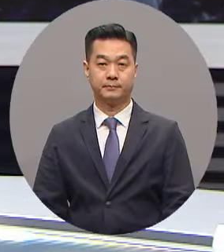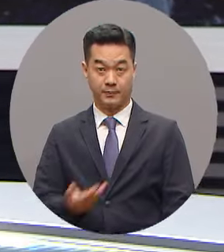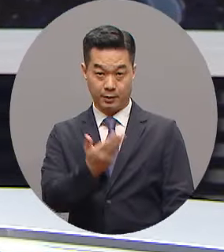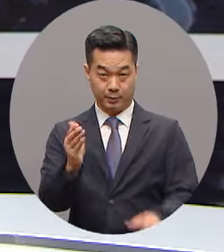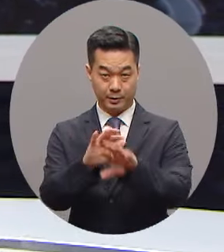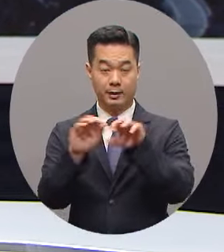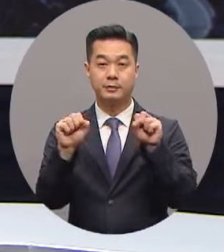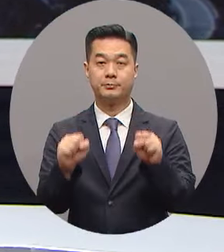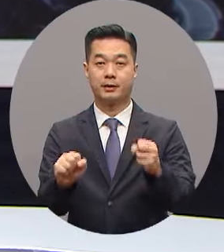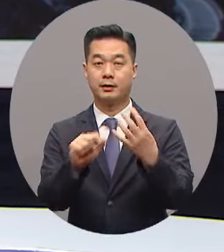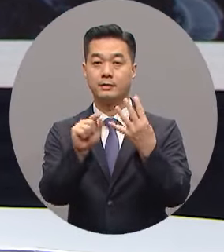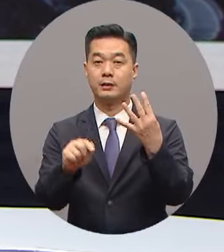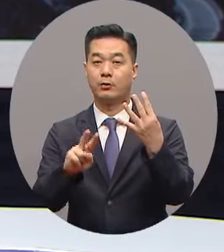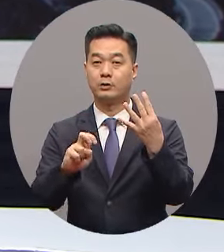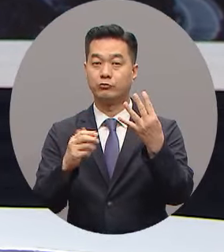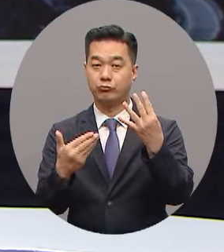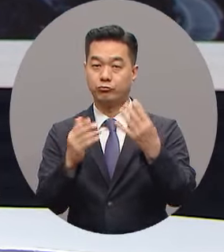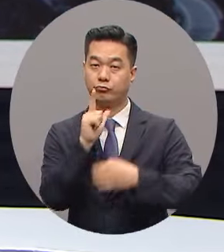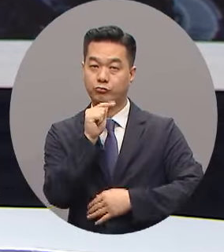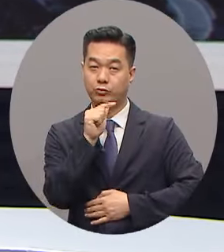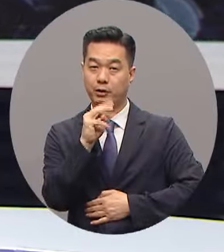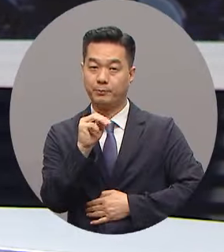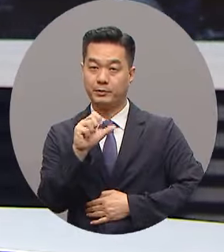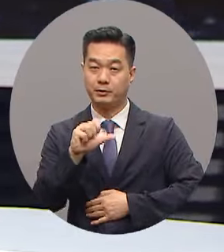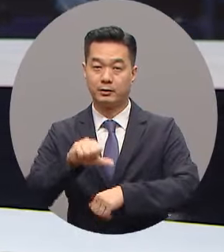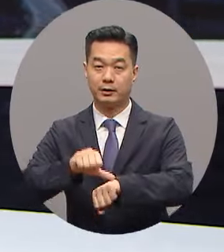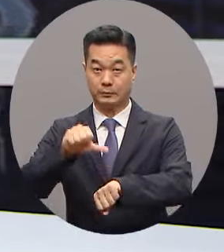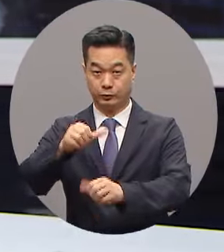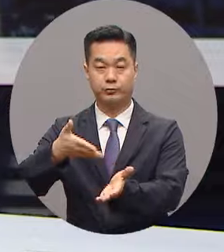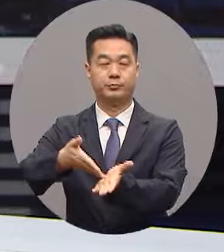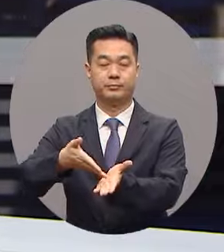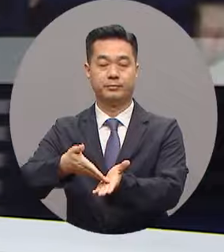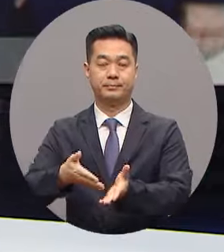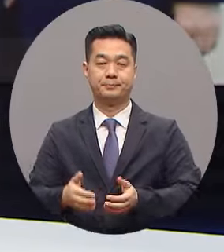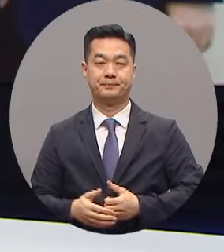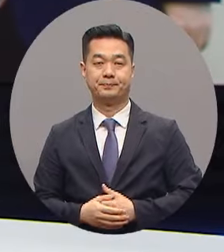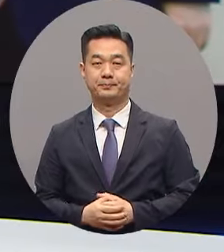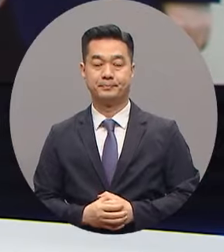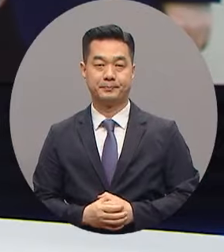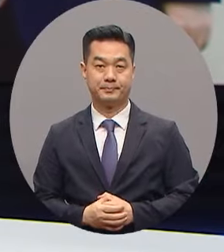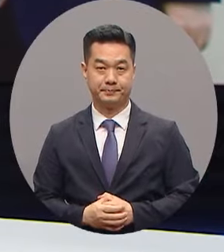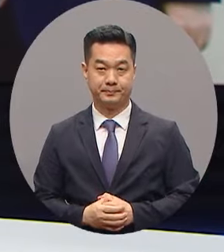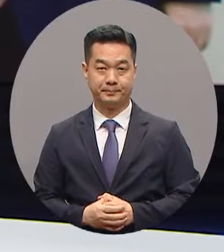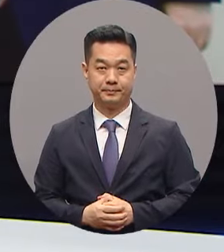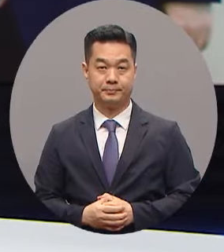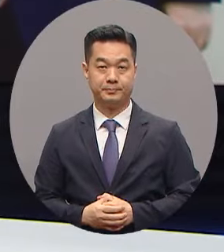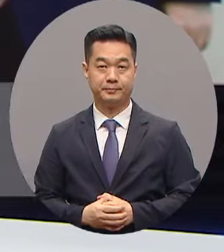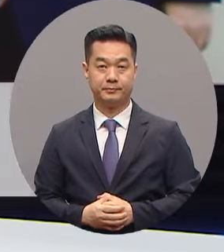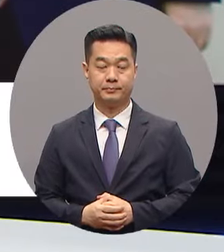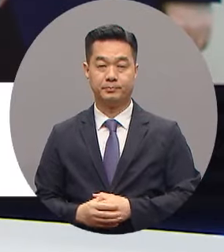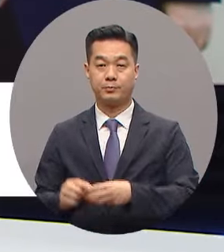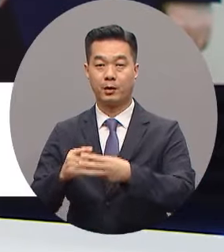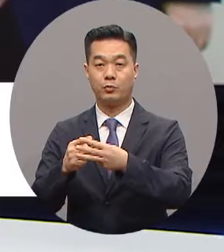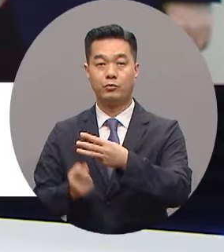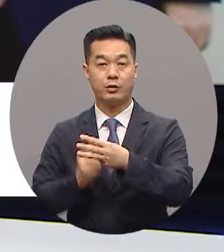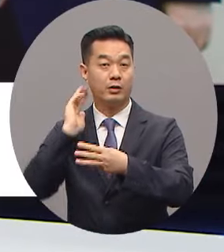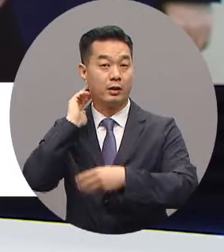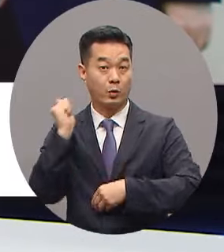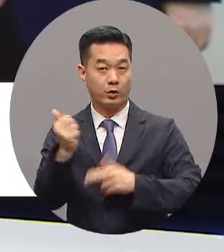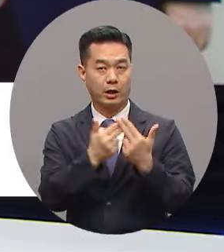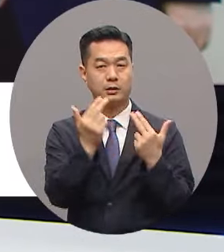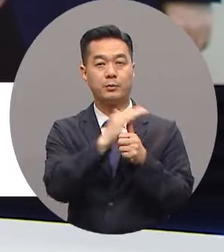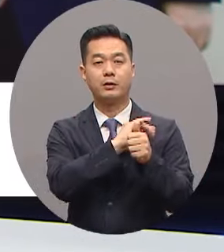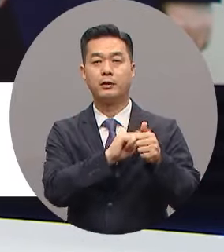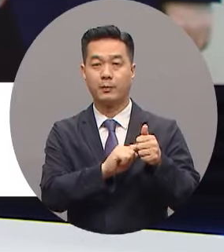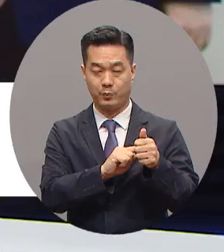여러분 안녕하십니까 4월 29일 월요일 MBC 5시 뉴스입니다 윤성열 대통령과 이재명